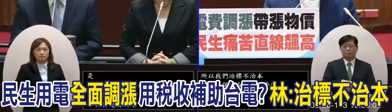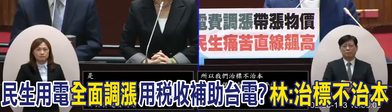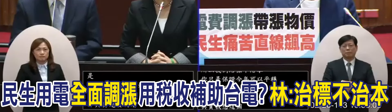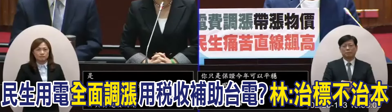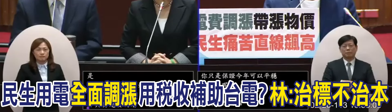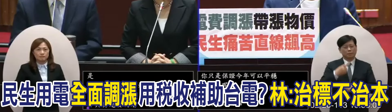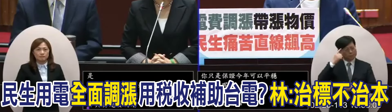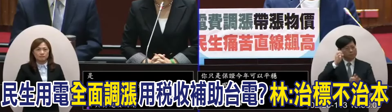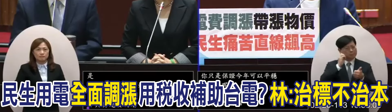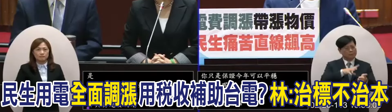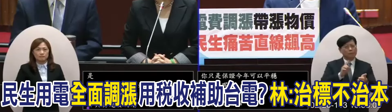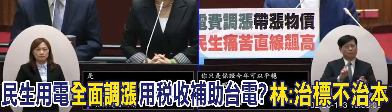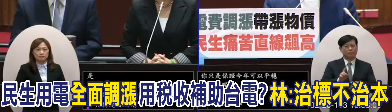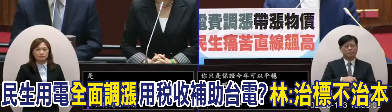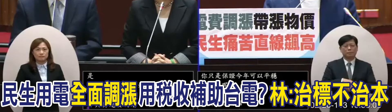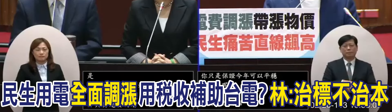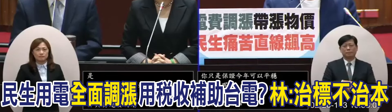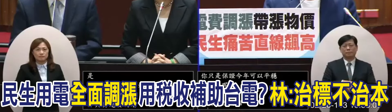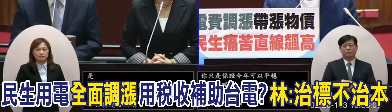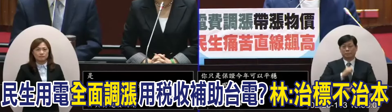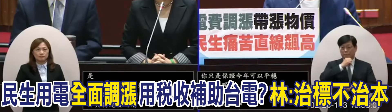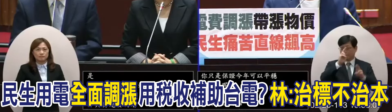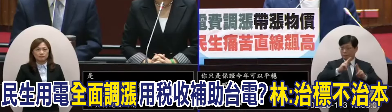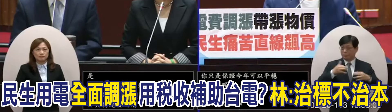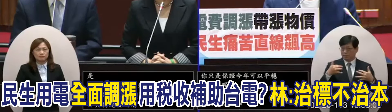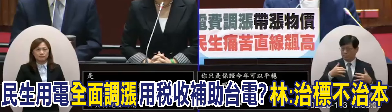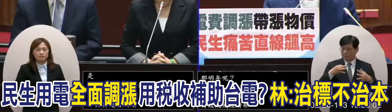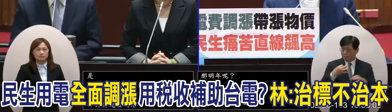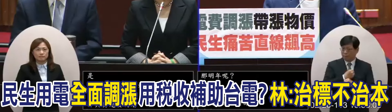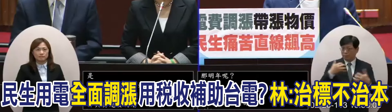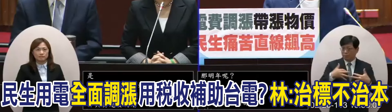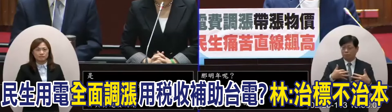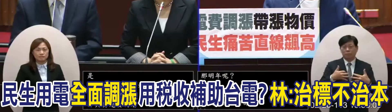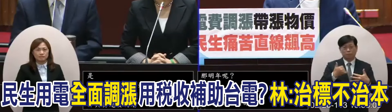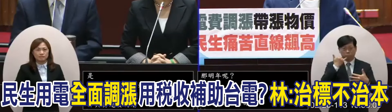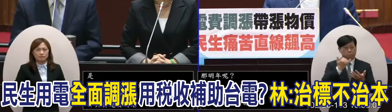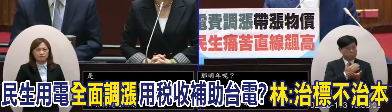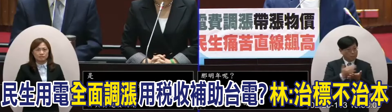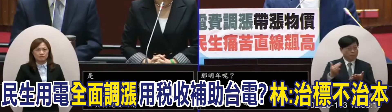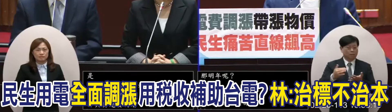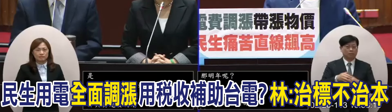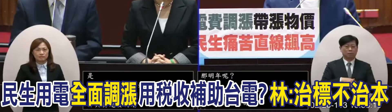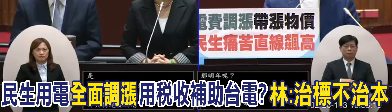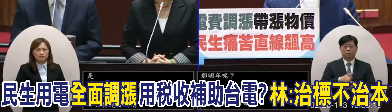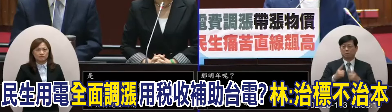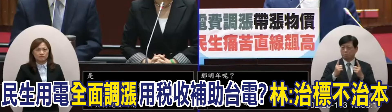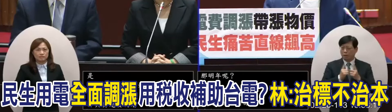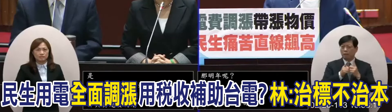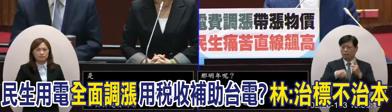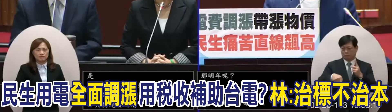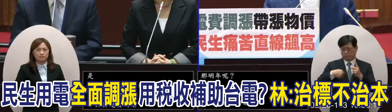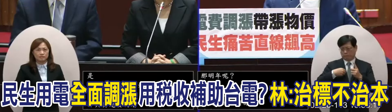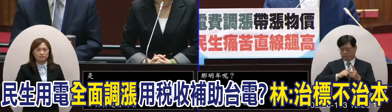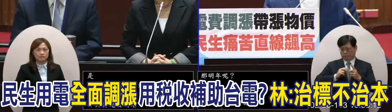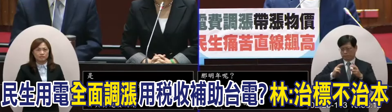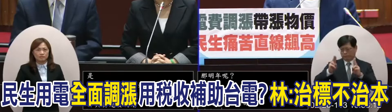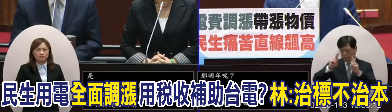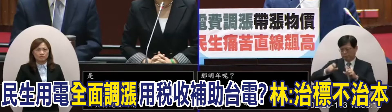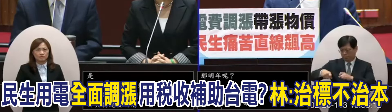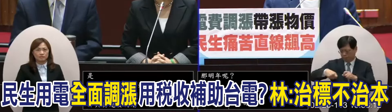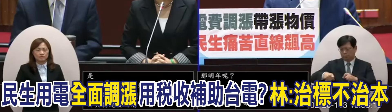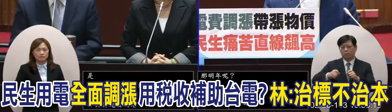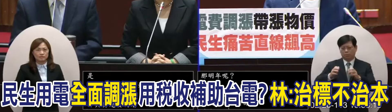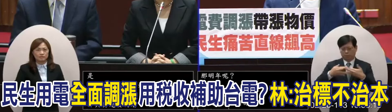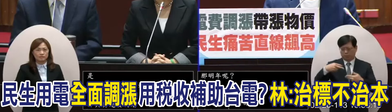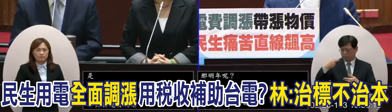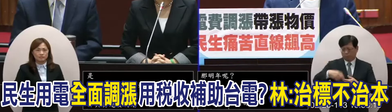们很想告诉你的就是说，台电的亏损问题要如何解决，这面临到我们的能源政策是否要